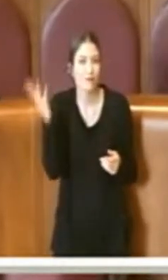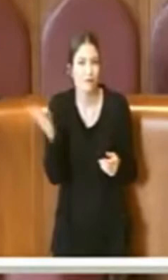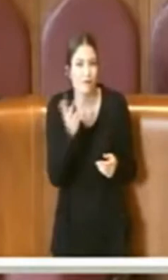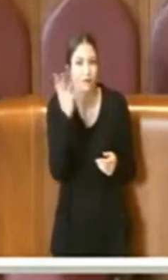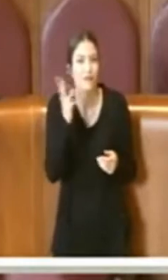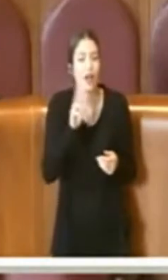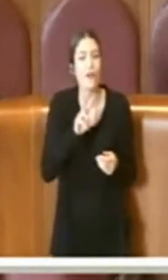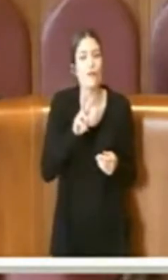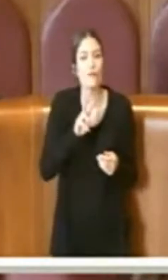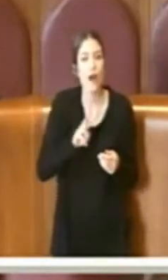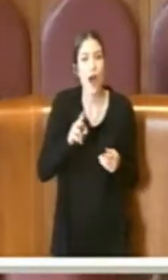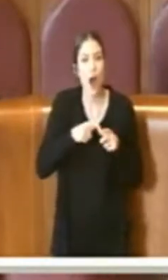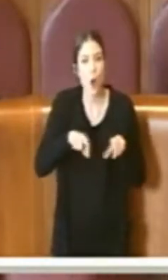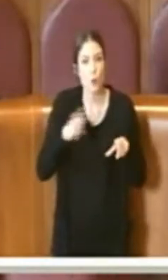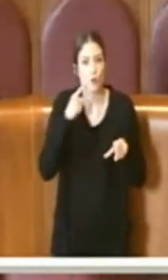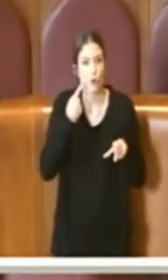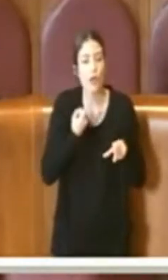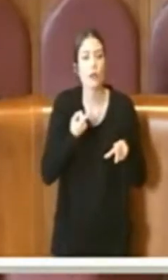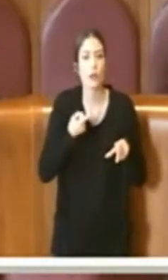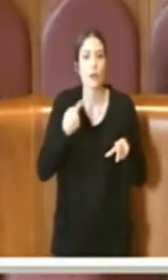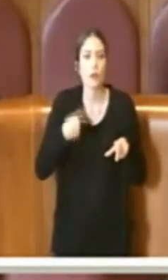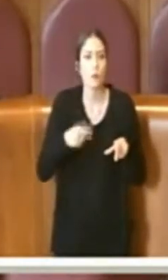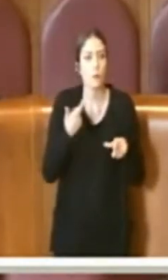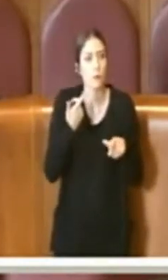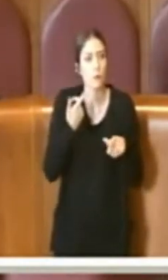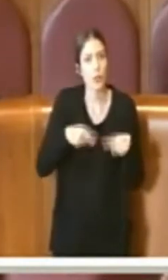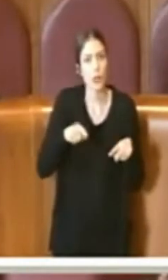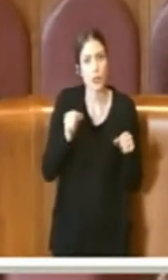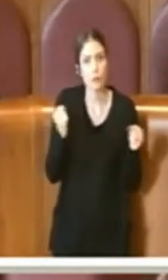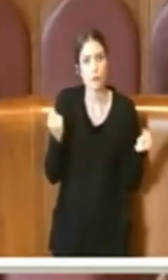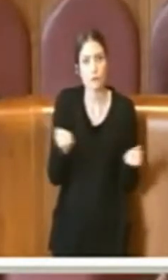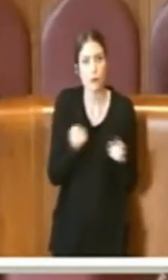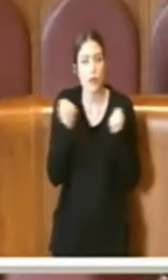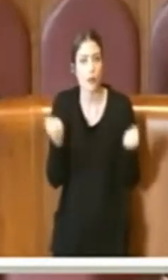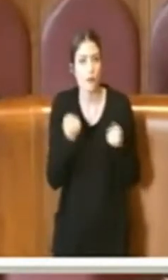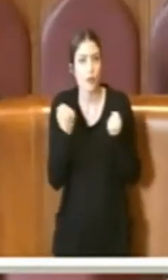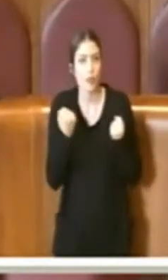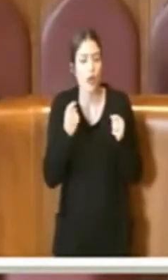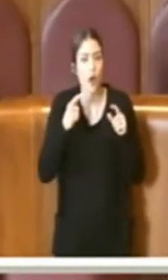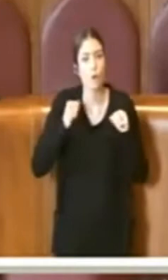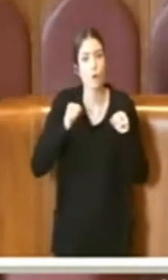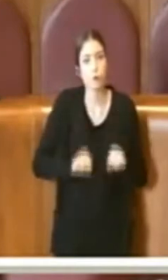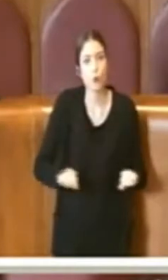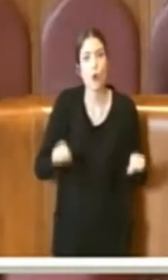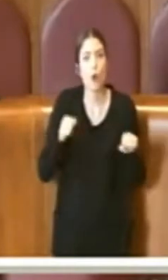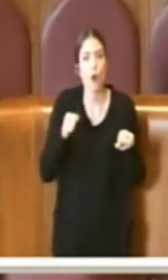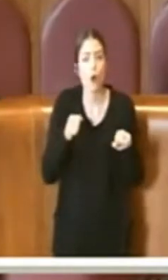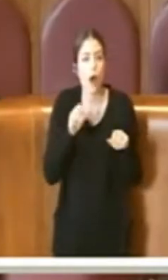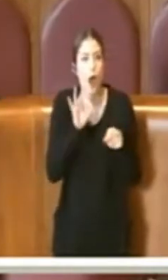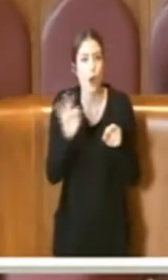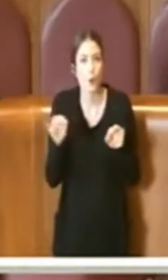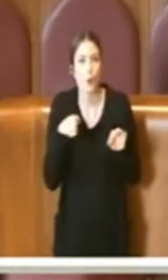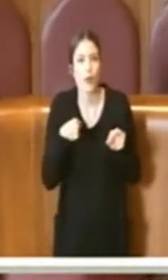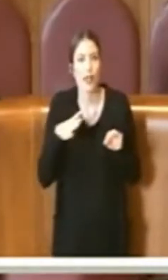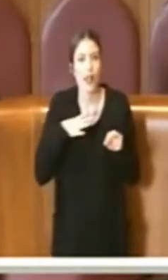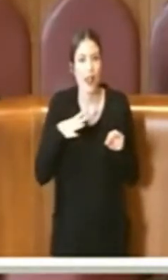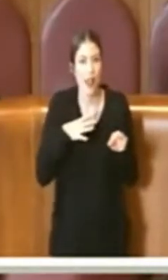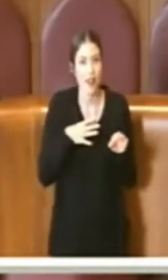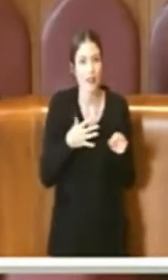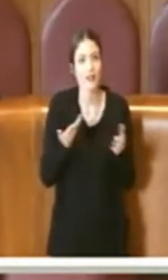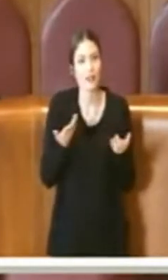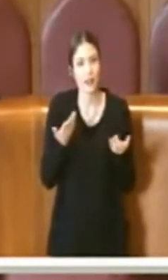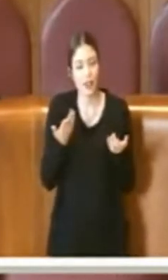il voucher che alcune attività potrebbero avere per alcuni clienti affezionati o per i trasportatori